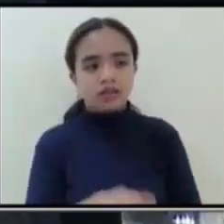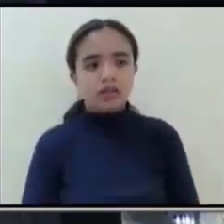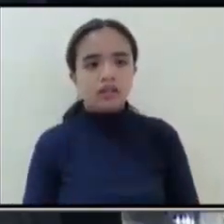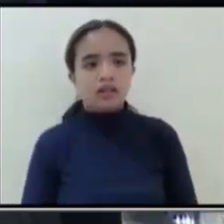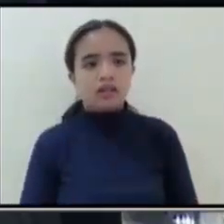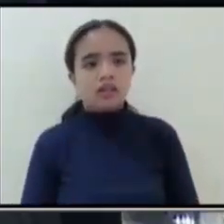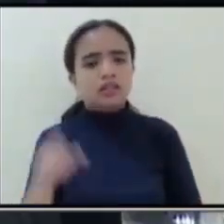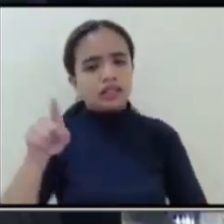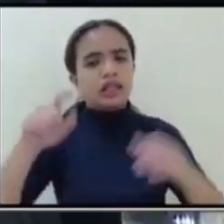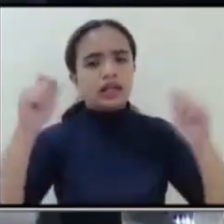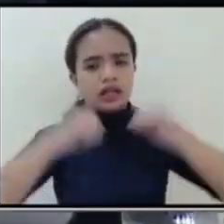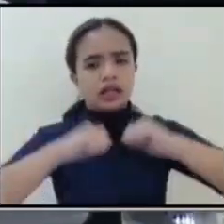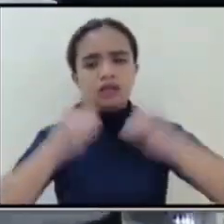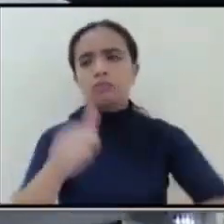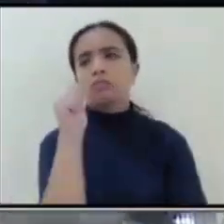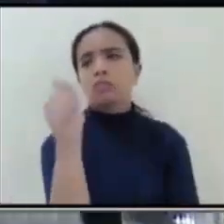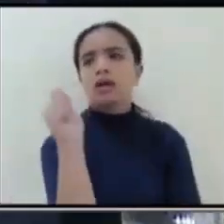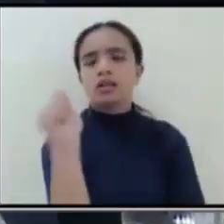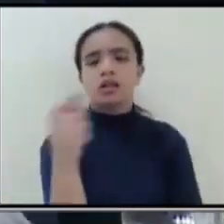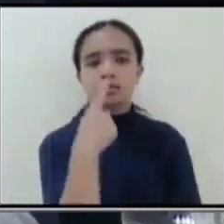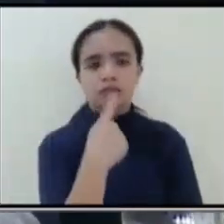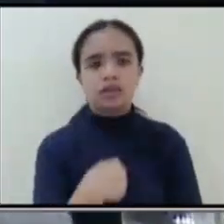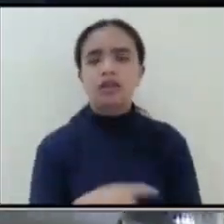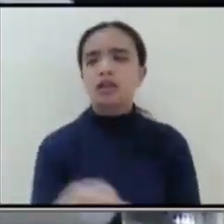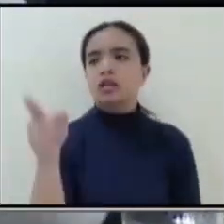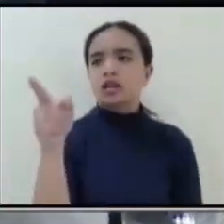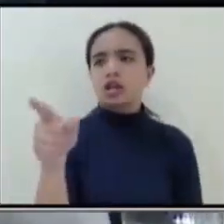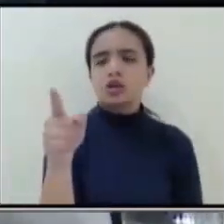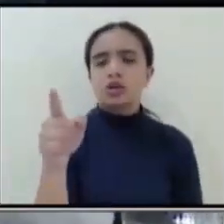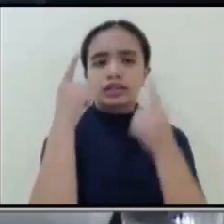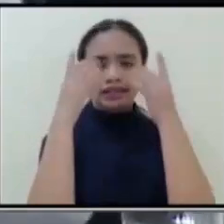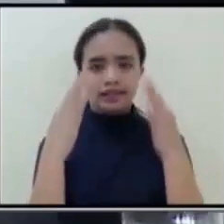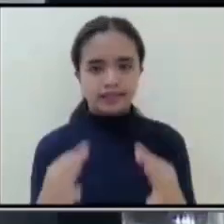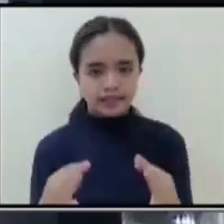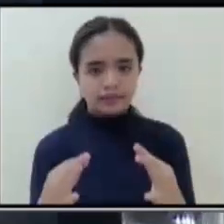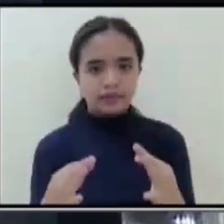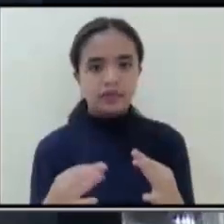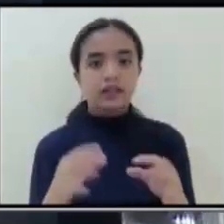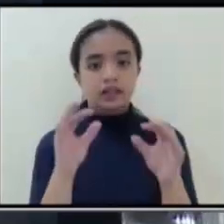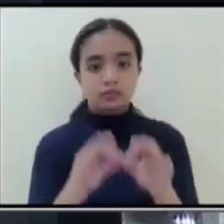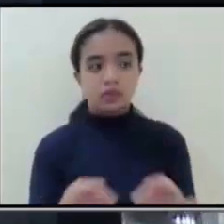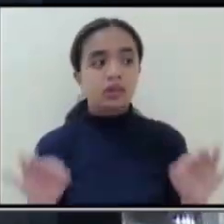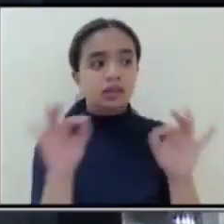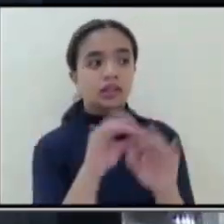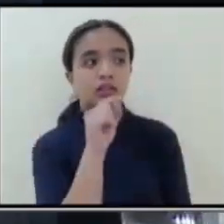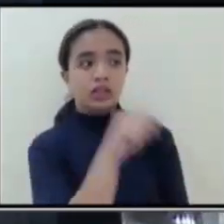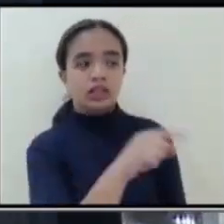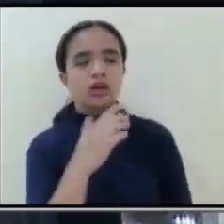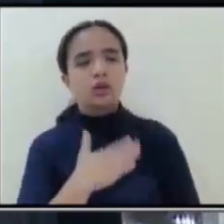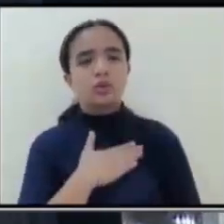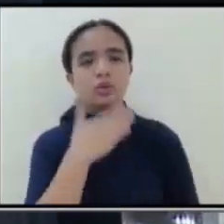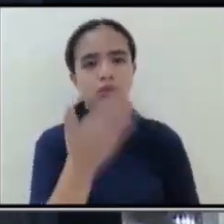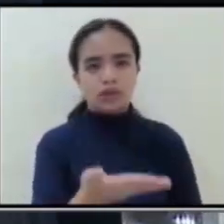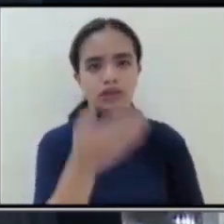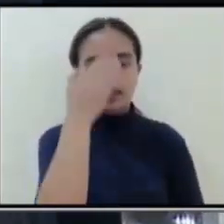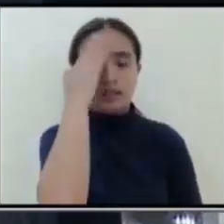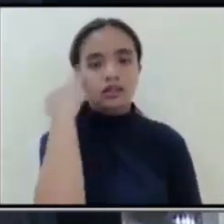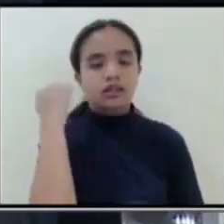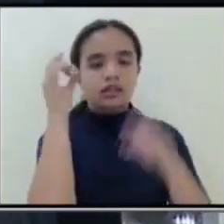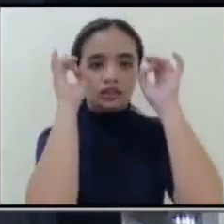sila, bahala kayo. Nasa inyo ang diskresyon. Basta sa kanila, willing silang i-gamble, willing